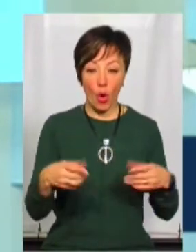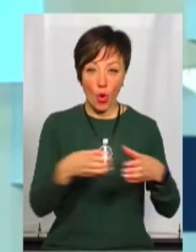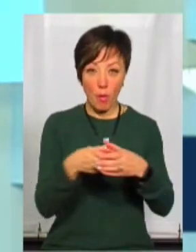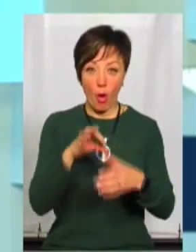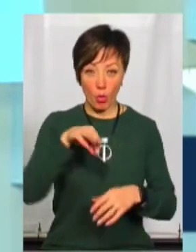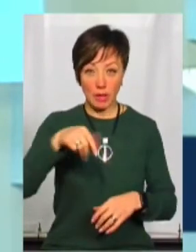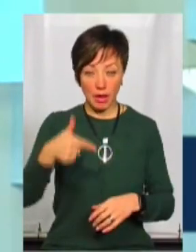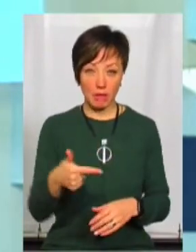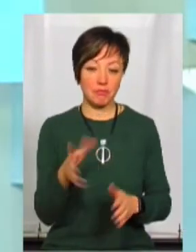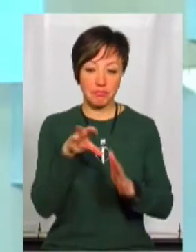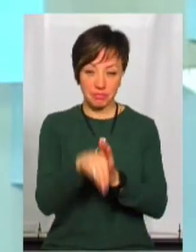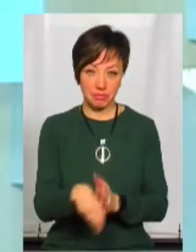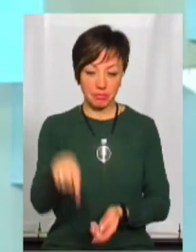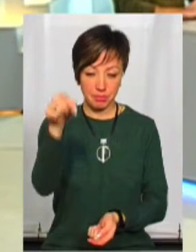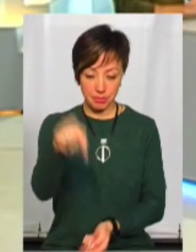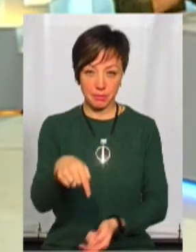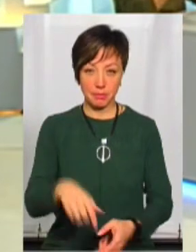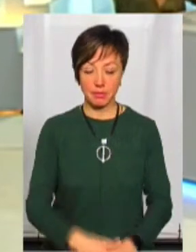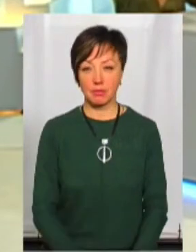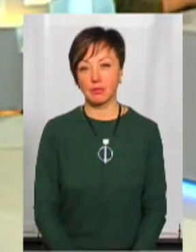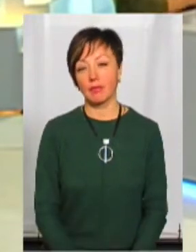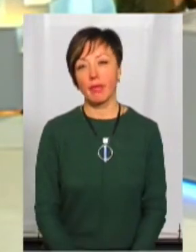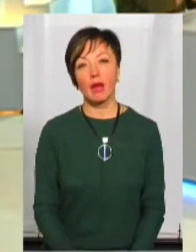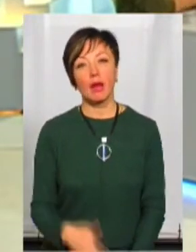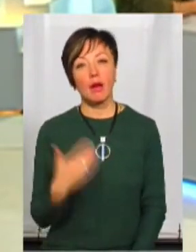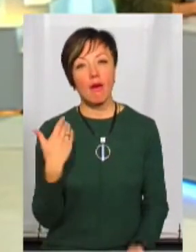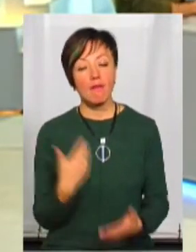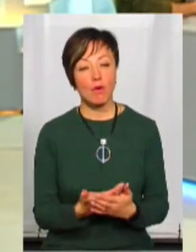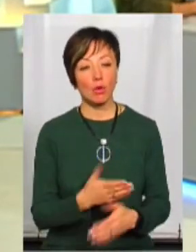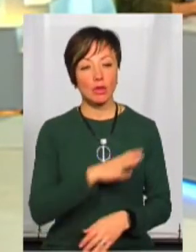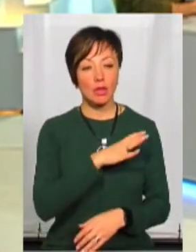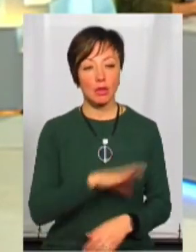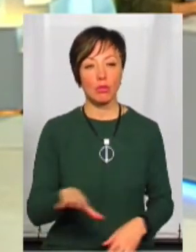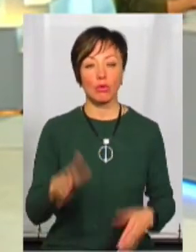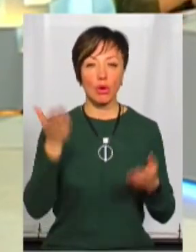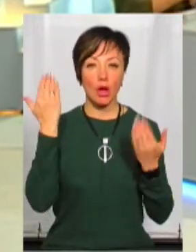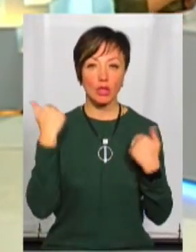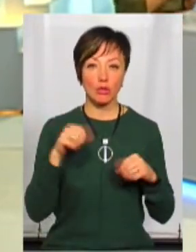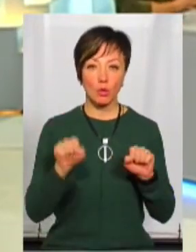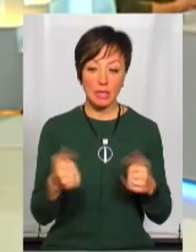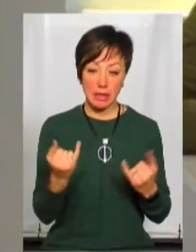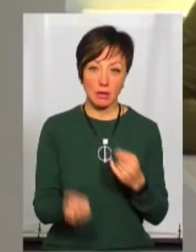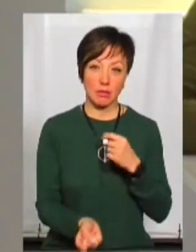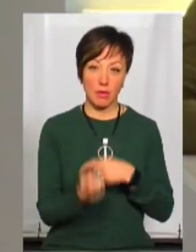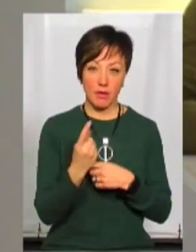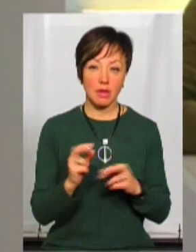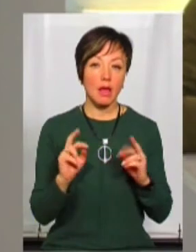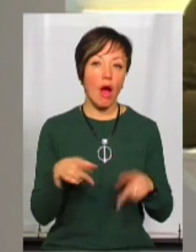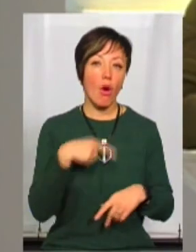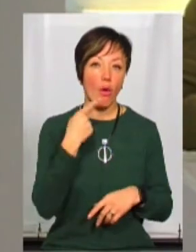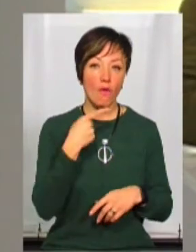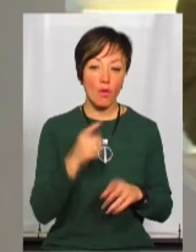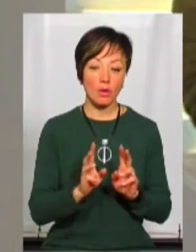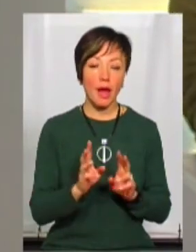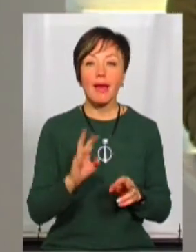дуже органічно. Дуже органічно вписався. От не було раніше можливості, зараз вони появилися. Як говорить на